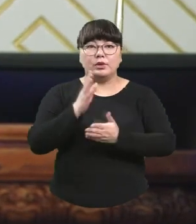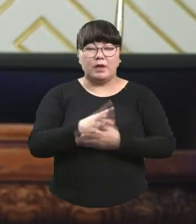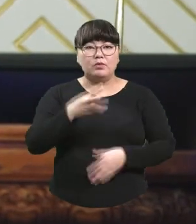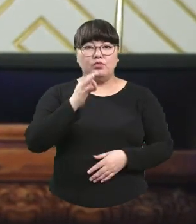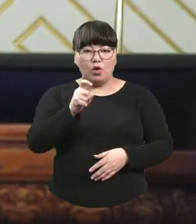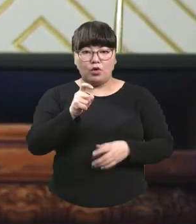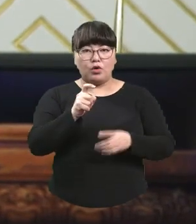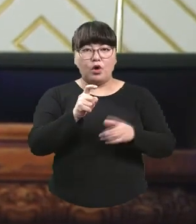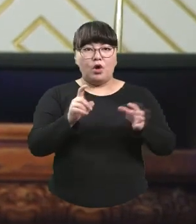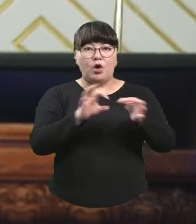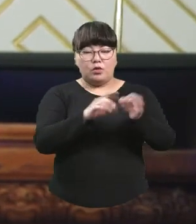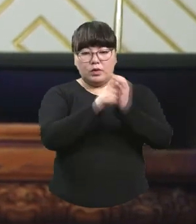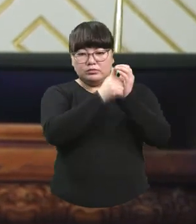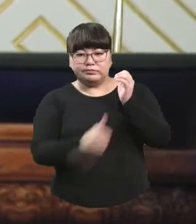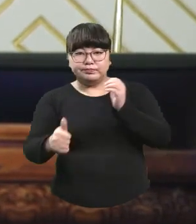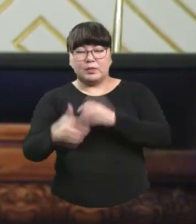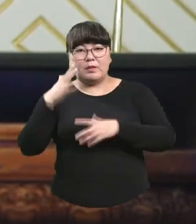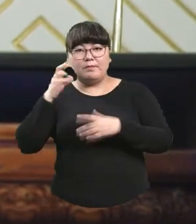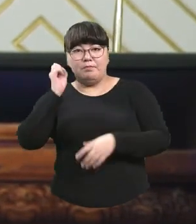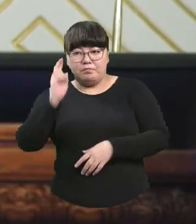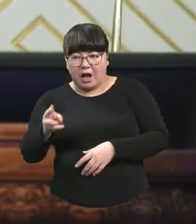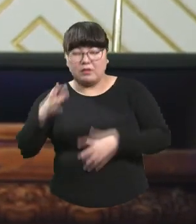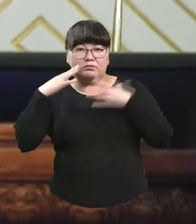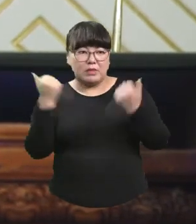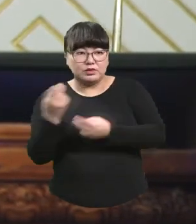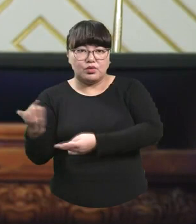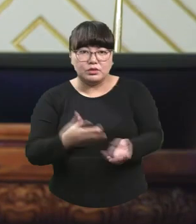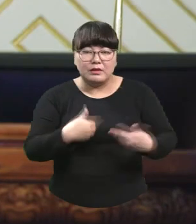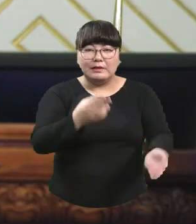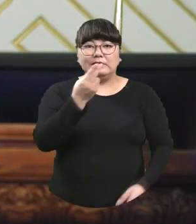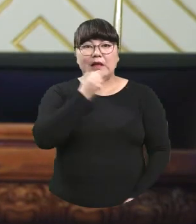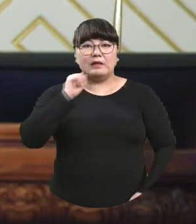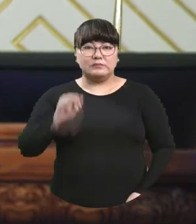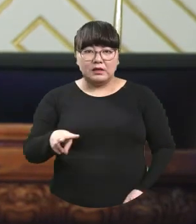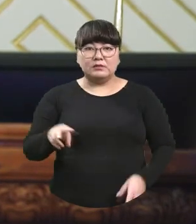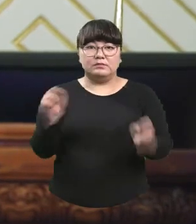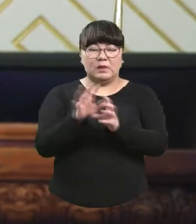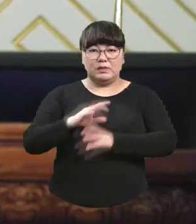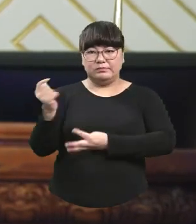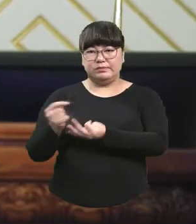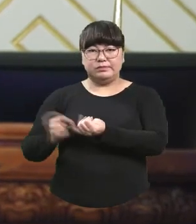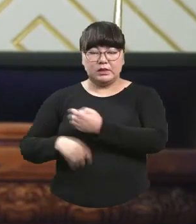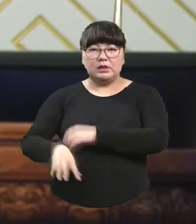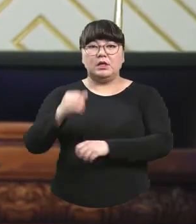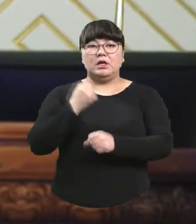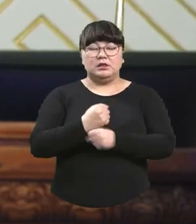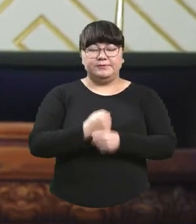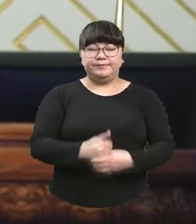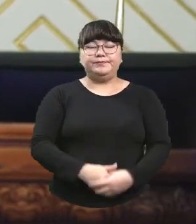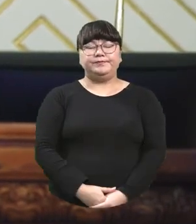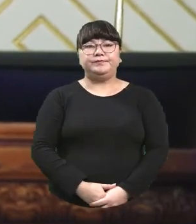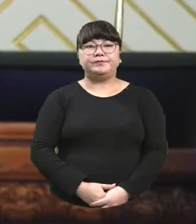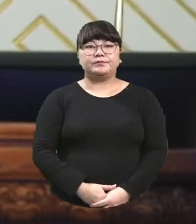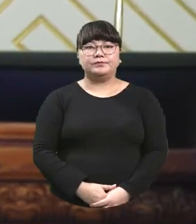мөнх холбооны дэргэд банкны үйлчлэгээ, малчдад зөвлөх банкны үйлчлэгээ, малчдын даатгалын үйлчлэгээ, за энд ихчүүлсэн даатгал гэдэг нь даатгалын